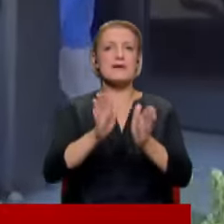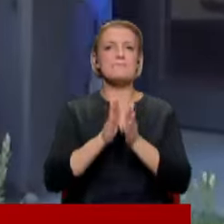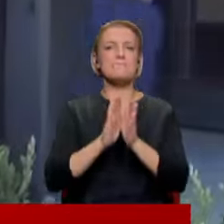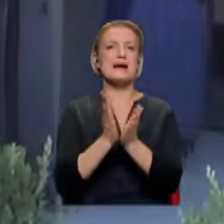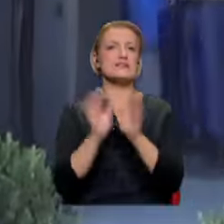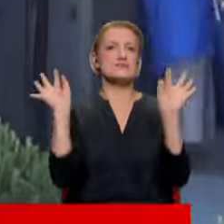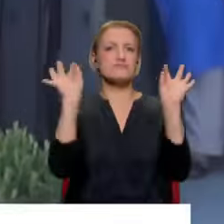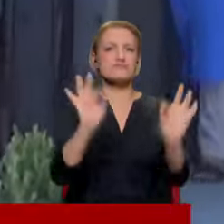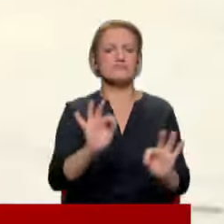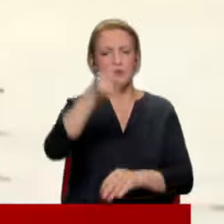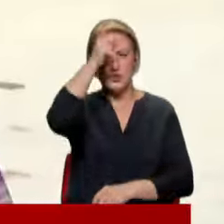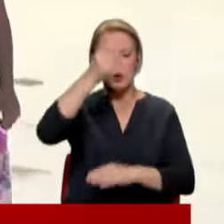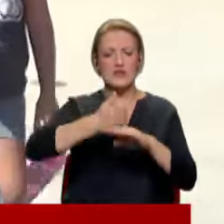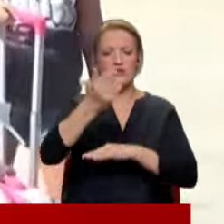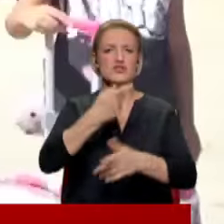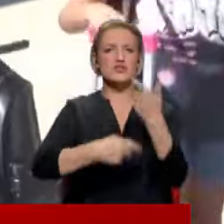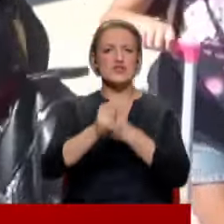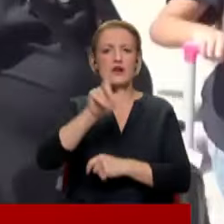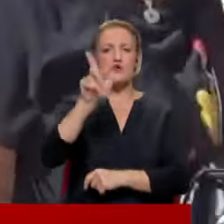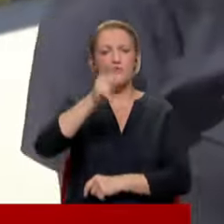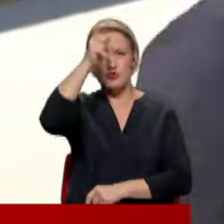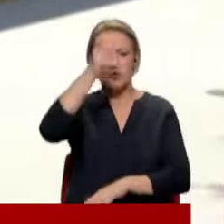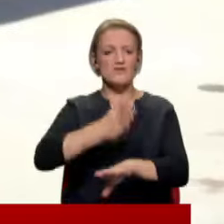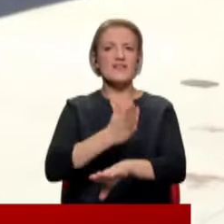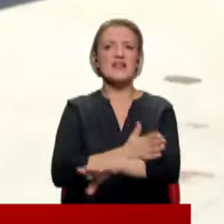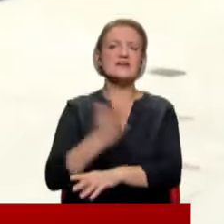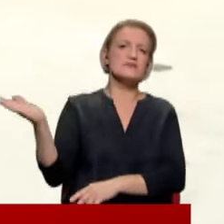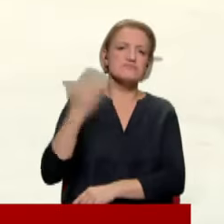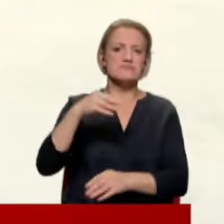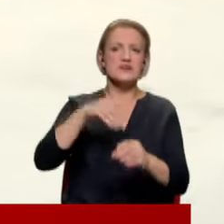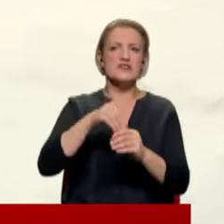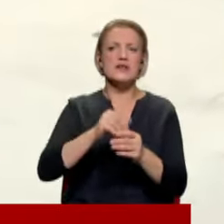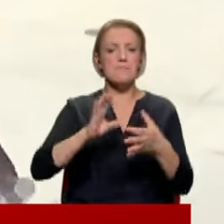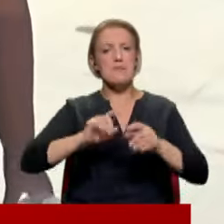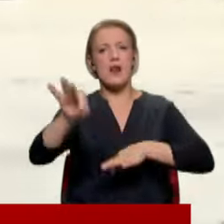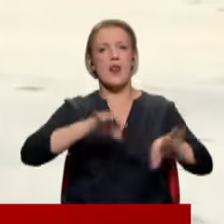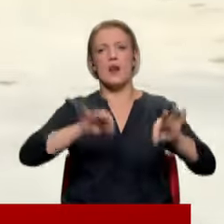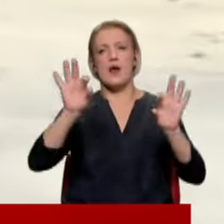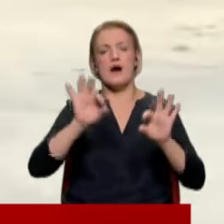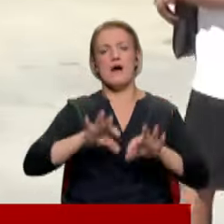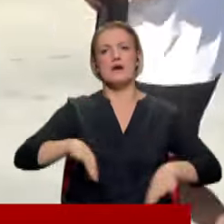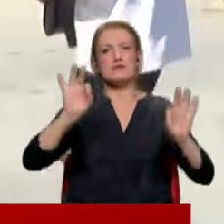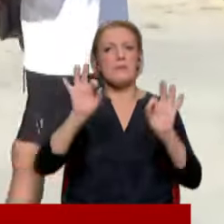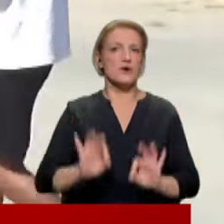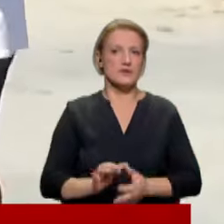geldi Türk Dışişleri de Lübnan'daki Türk vatandaşların tahliyesi için alternatif planlar